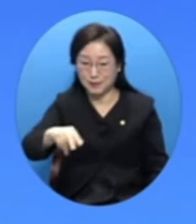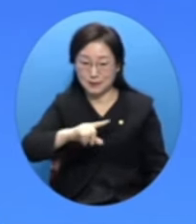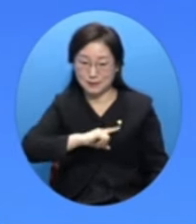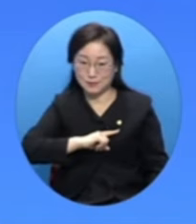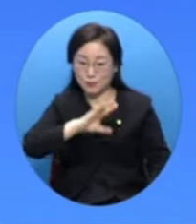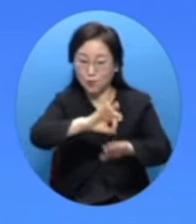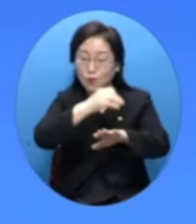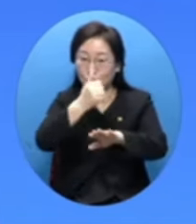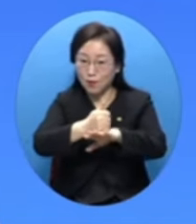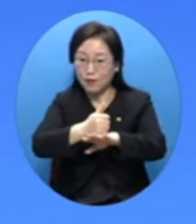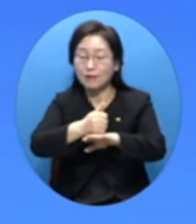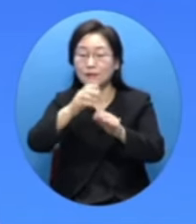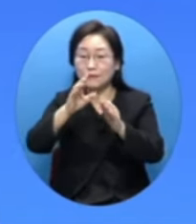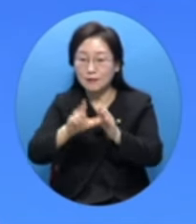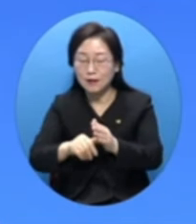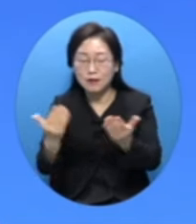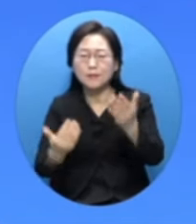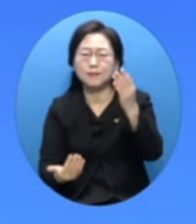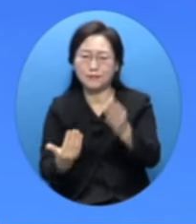여호사밧이